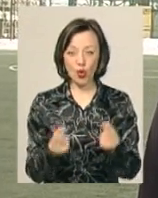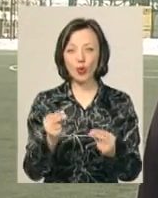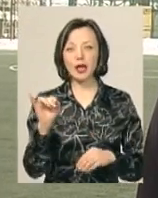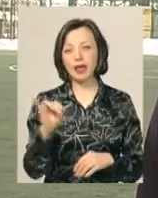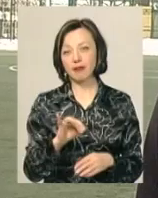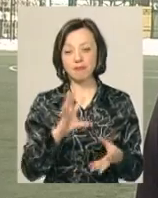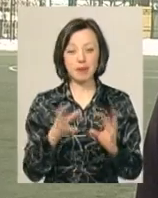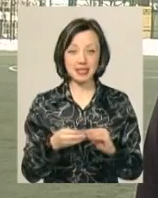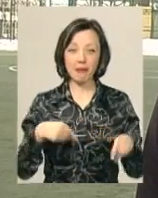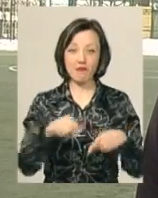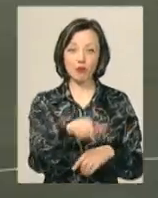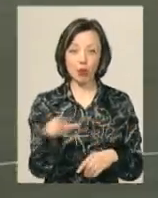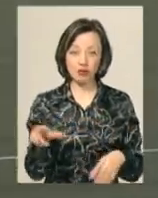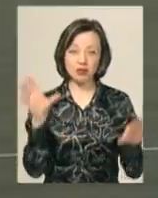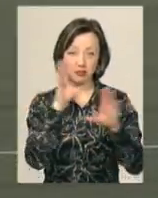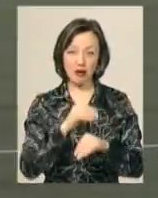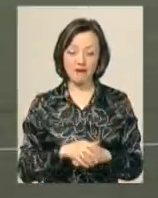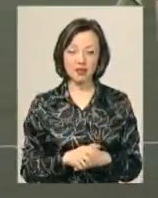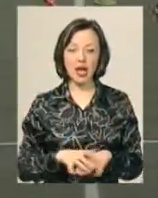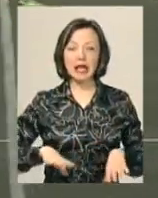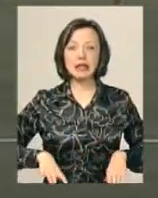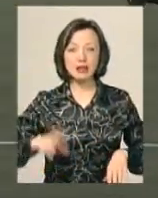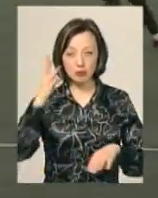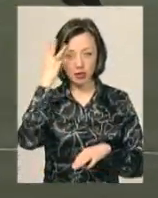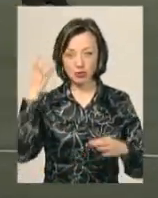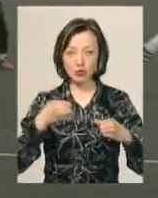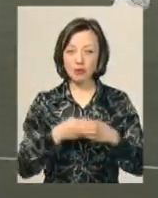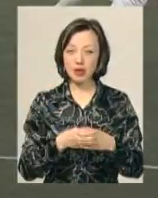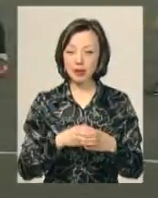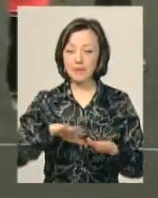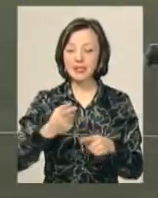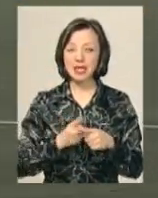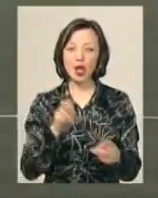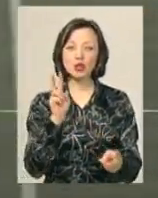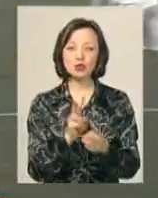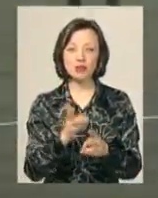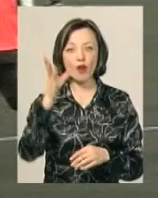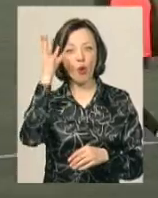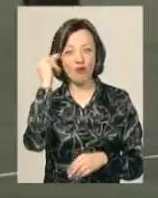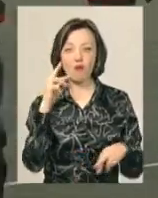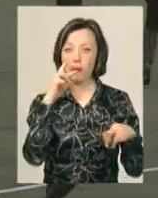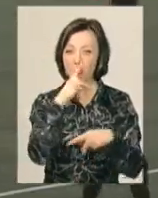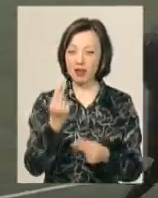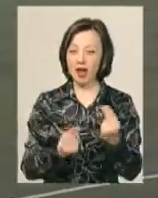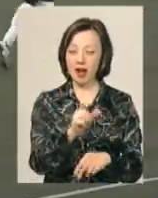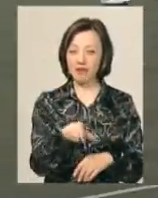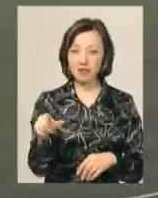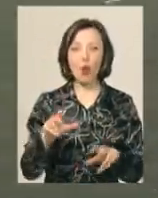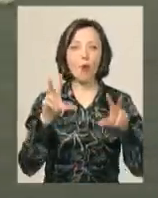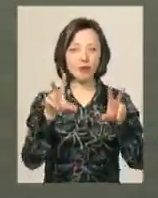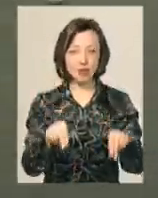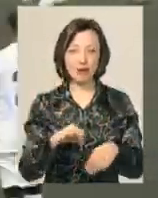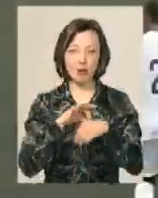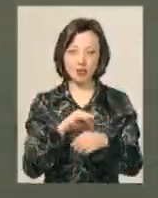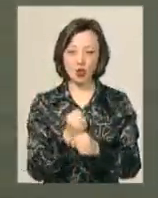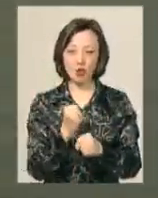в принципі, футболісти з ними справились. Тренер Хмельницького Поділля Віталій Костишин після цієї зустрічі врахував промахи гравців команди та обіцяв